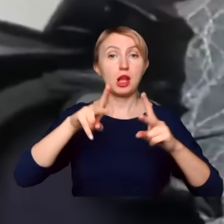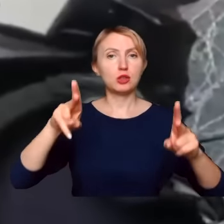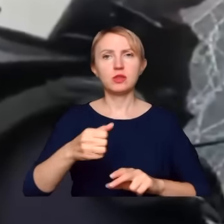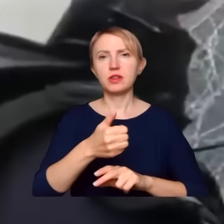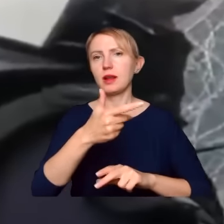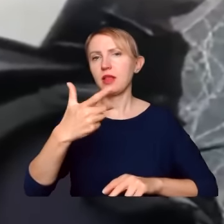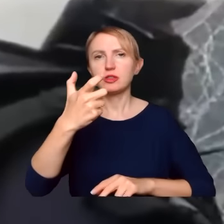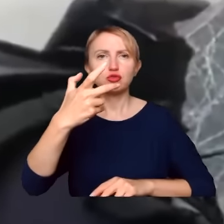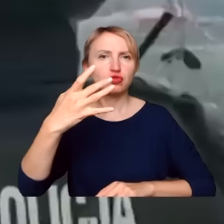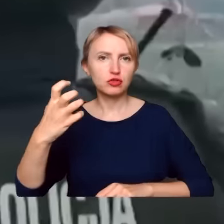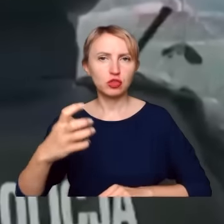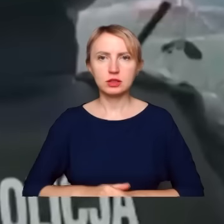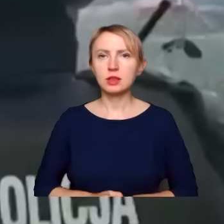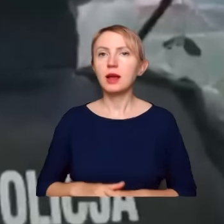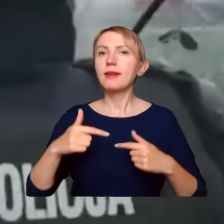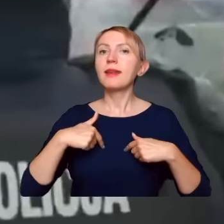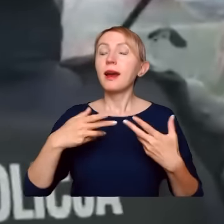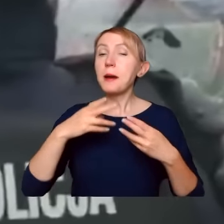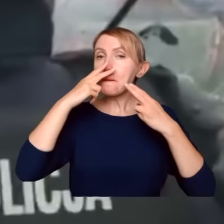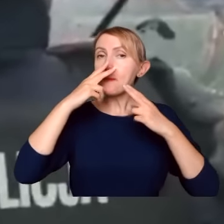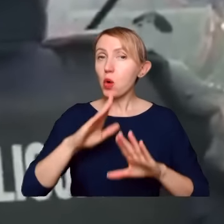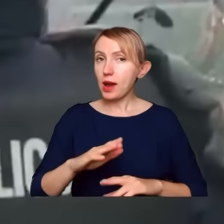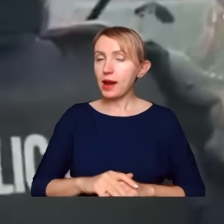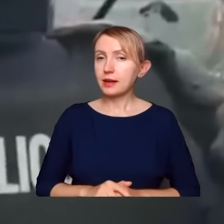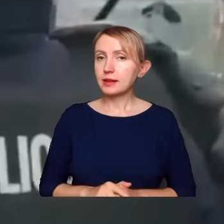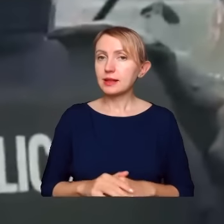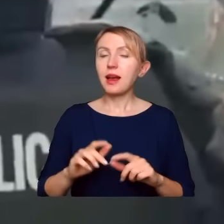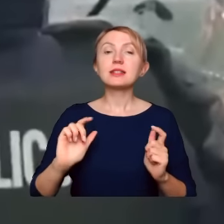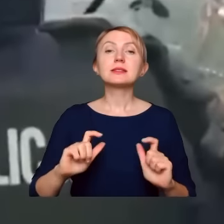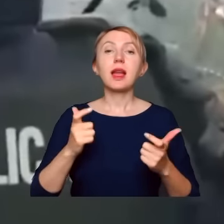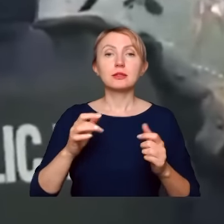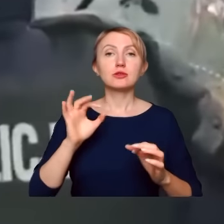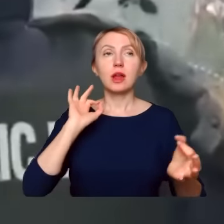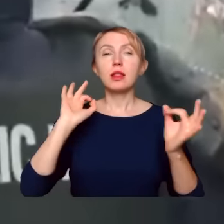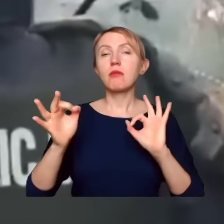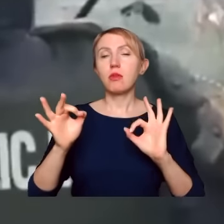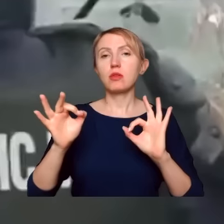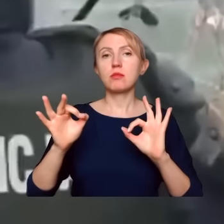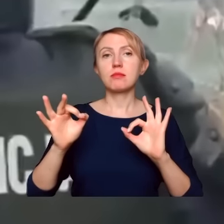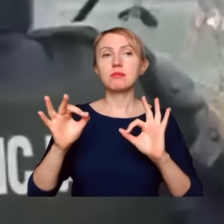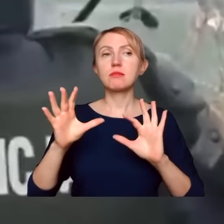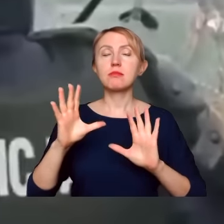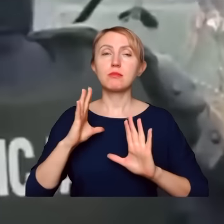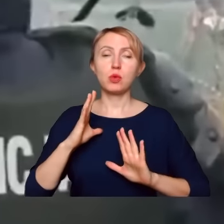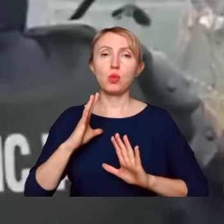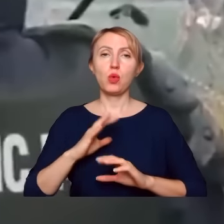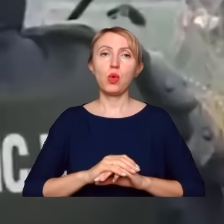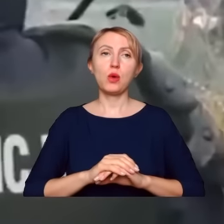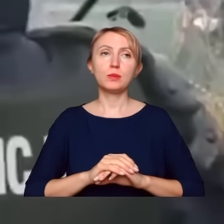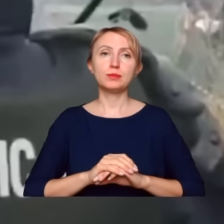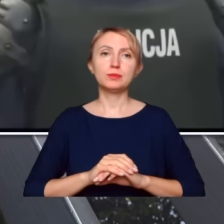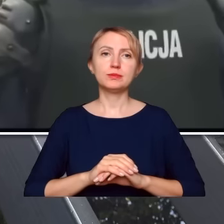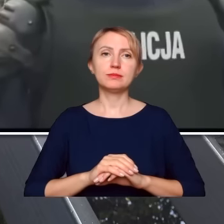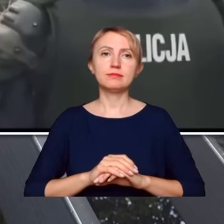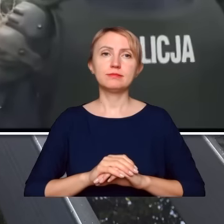A więc chcę pokazać, że to zdarzenie, ta informacja została spłycona do jakiegoś